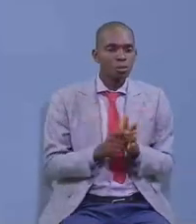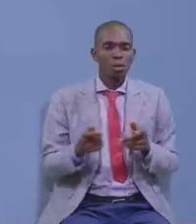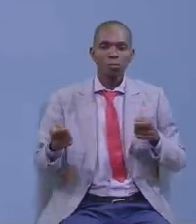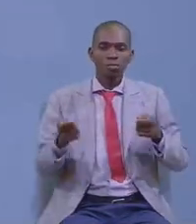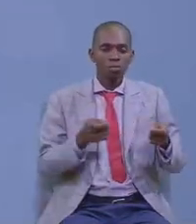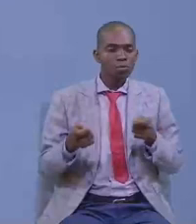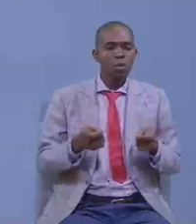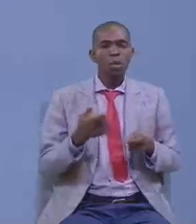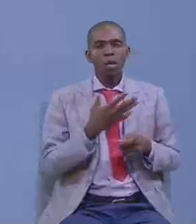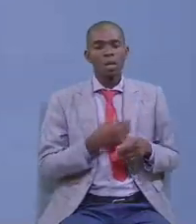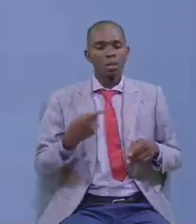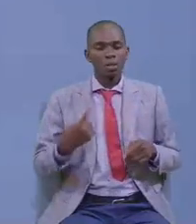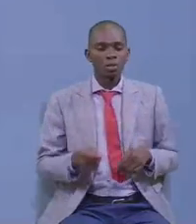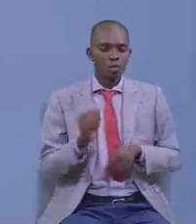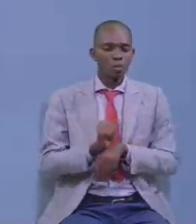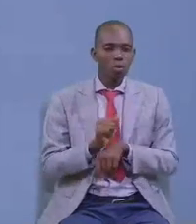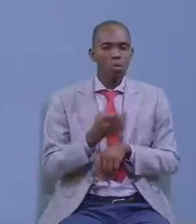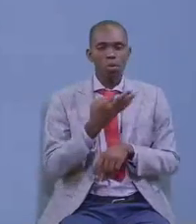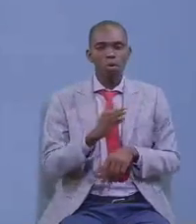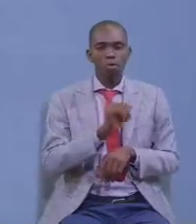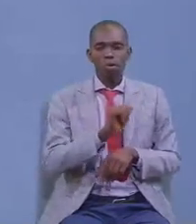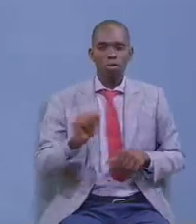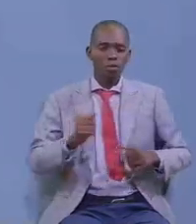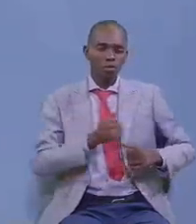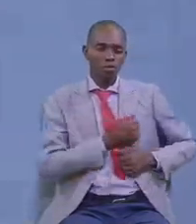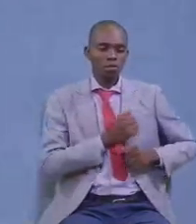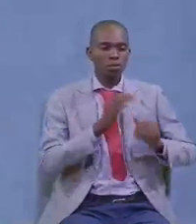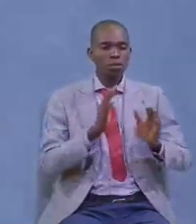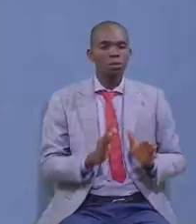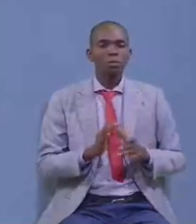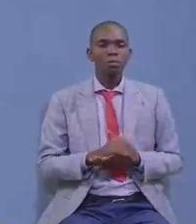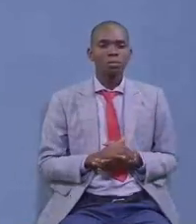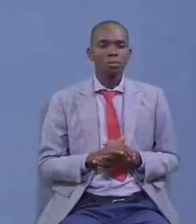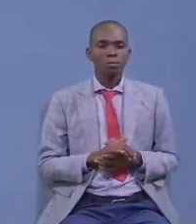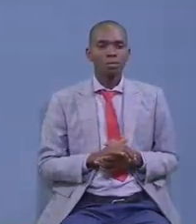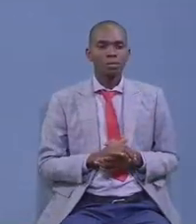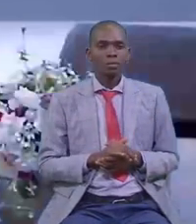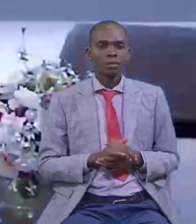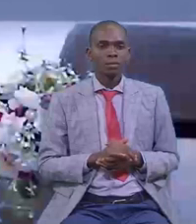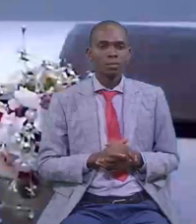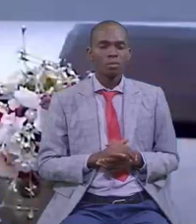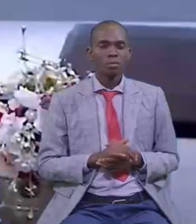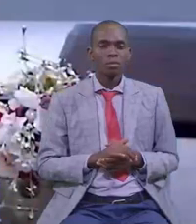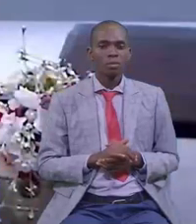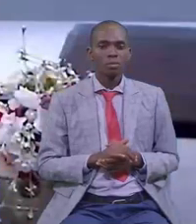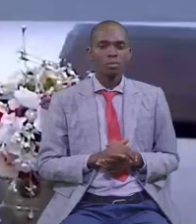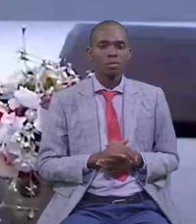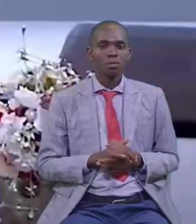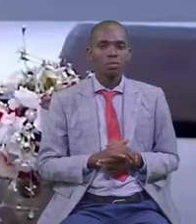Et volontairement, ce soldat se soumet à tout ce que l'armée décide.